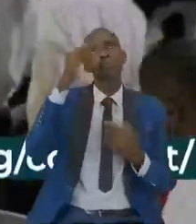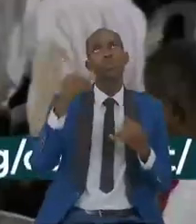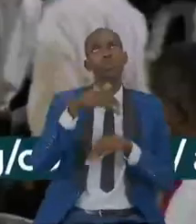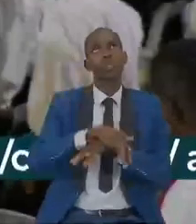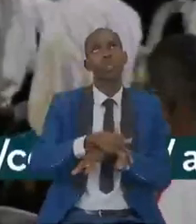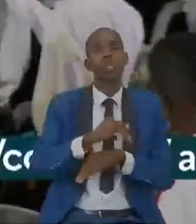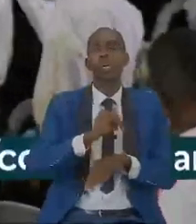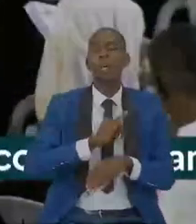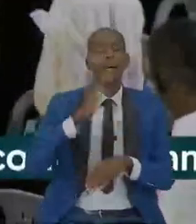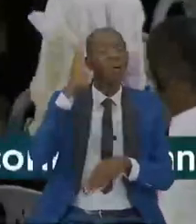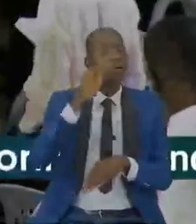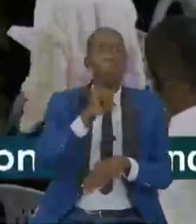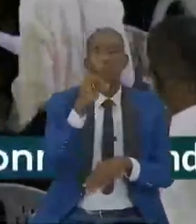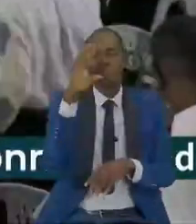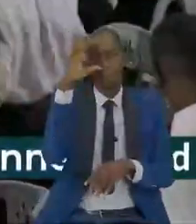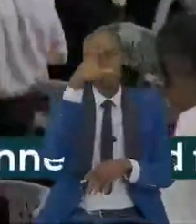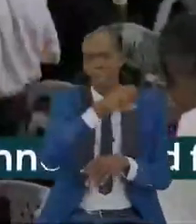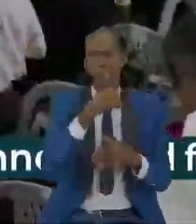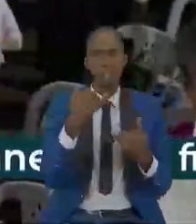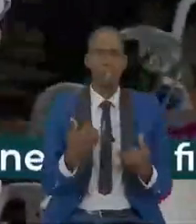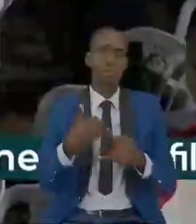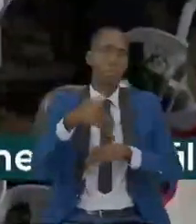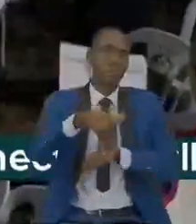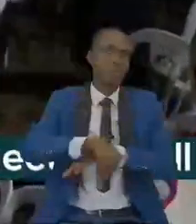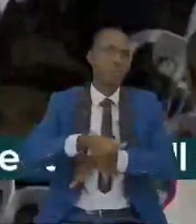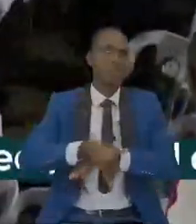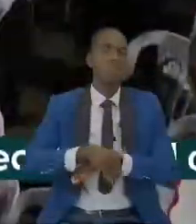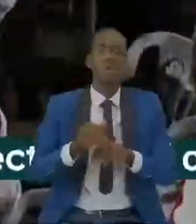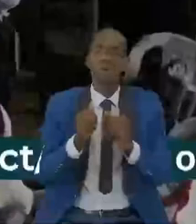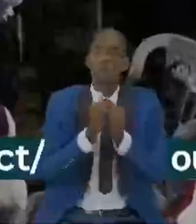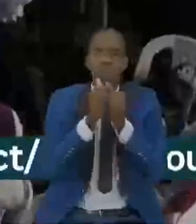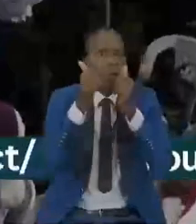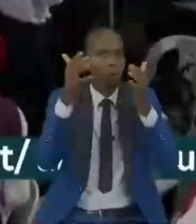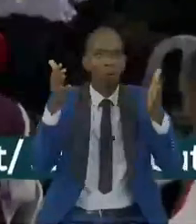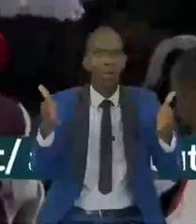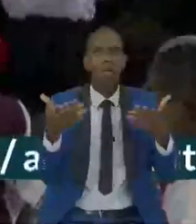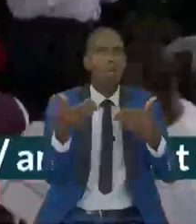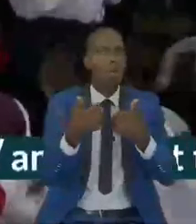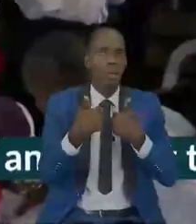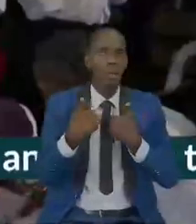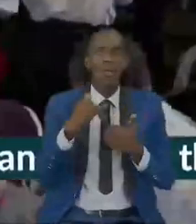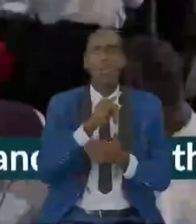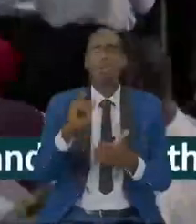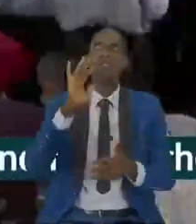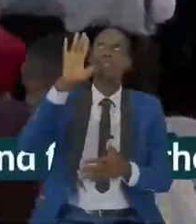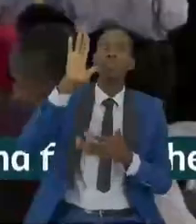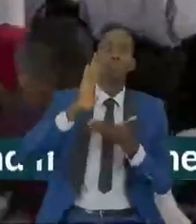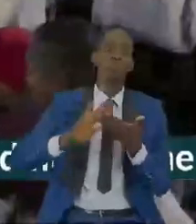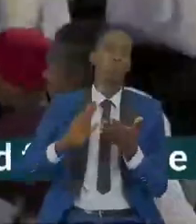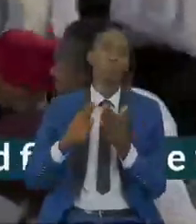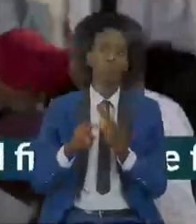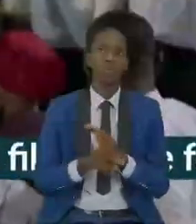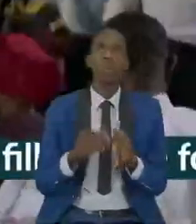pas permettre que ce soir me rate sans